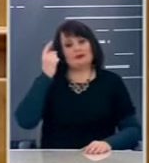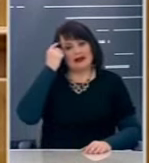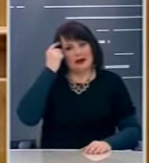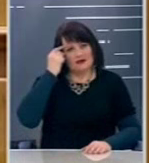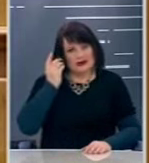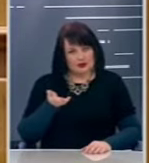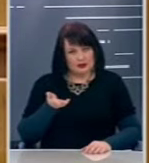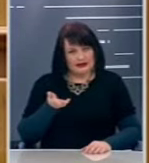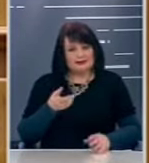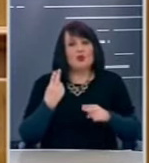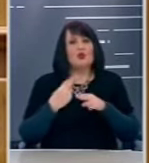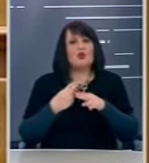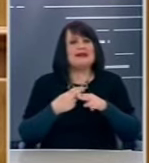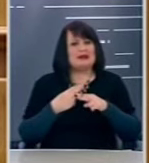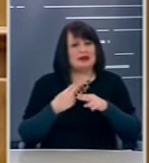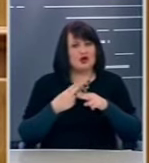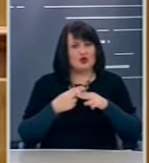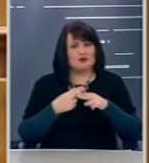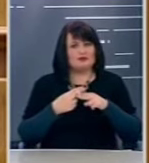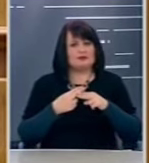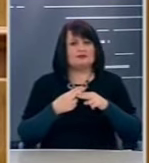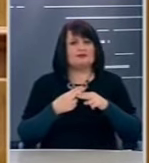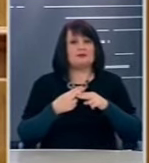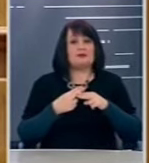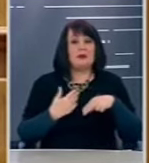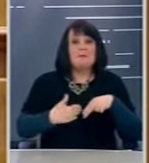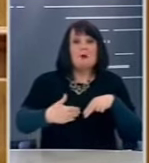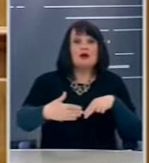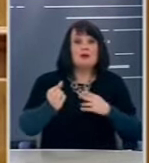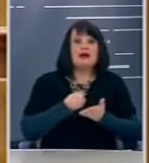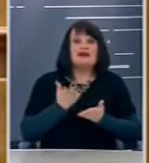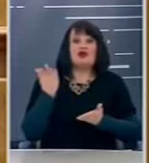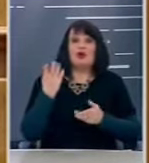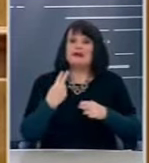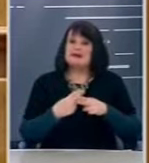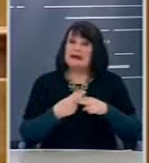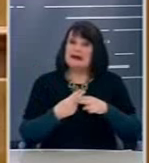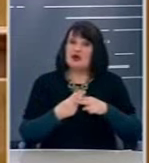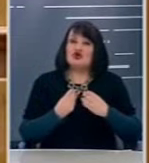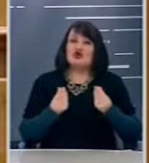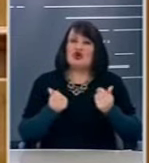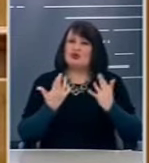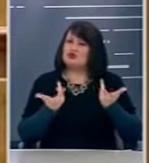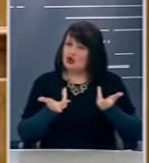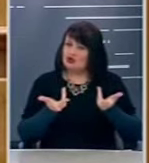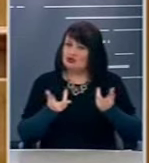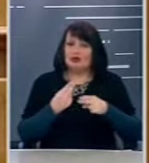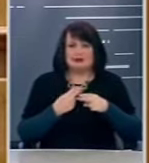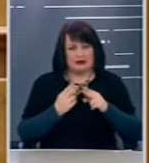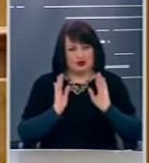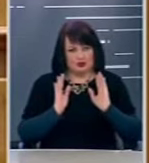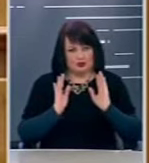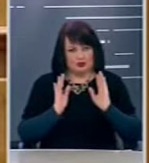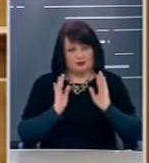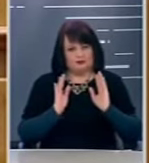είναι εξίσου σημαντικό με το πότε θα κλείσει η αξιολόγηση και το πώς θα κλείσει η αξιολόγηση.